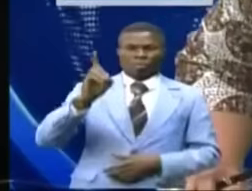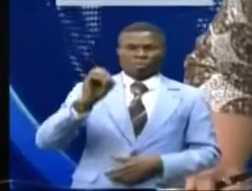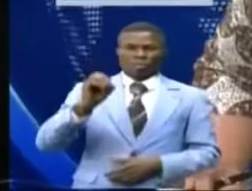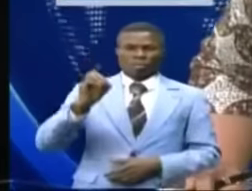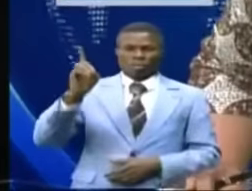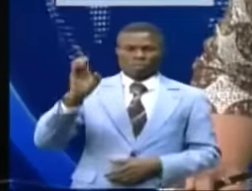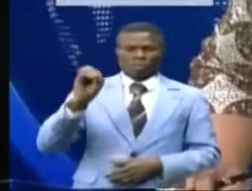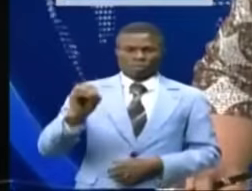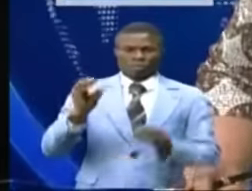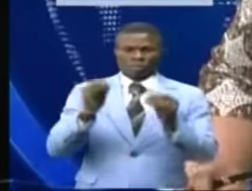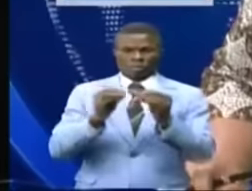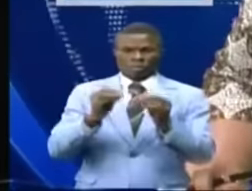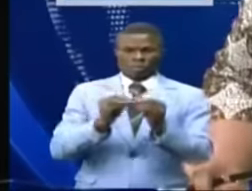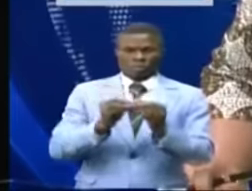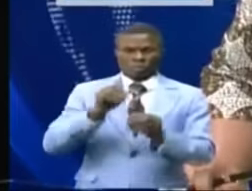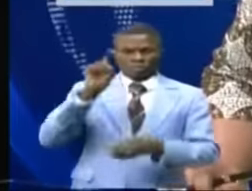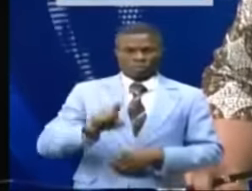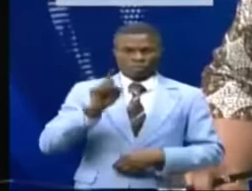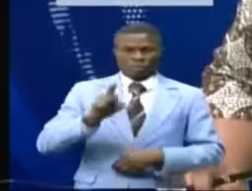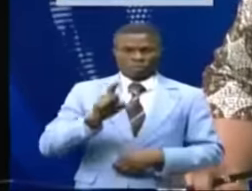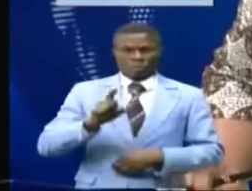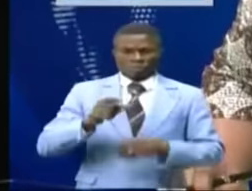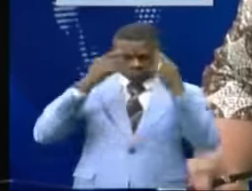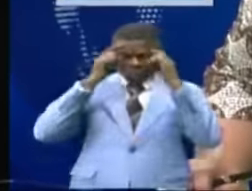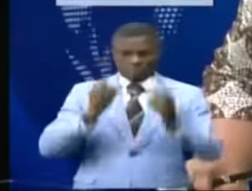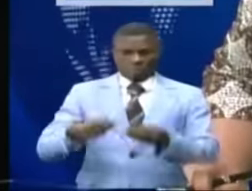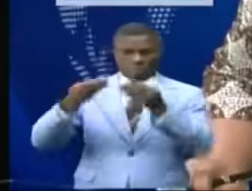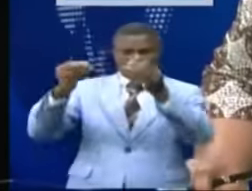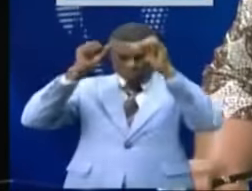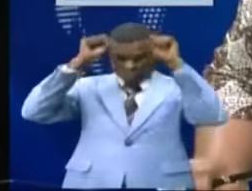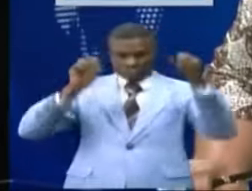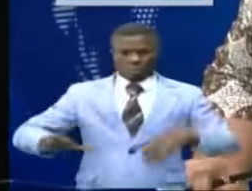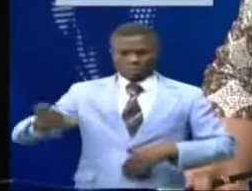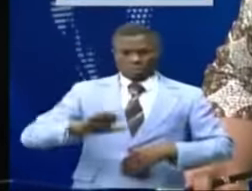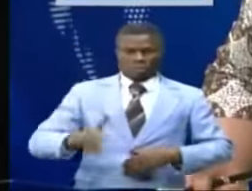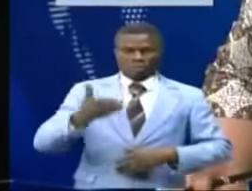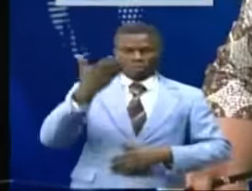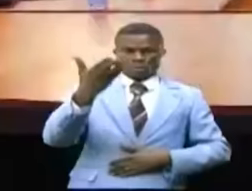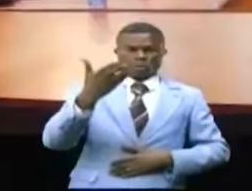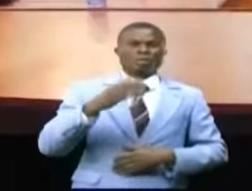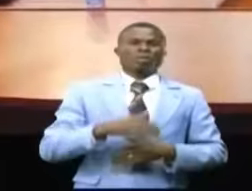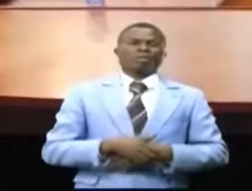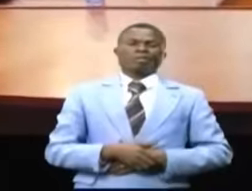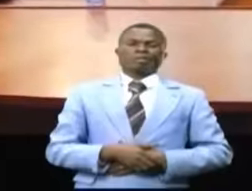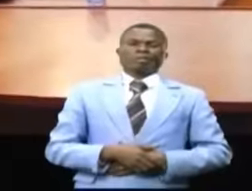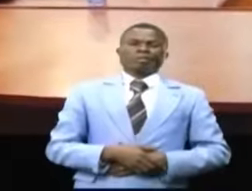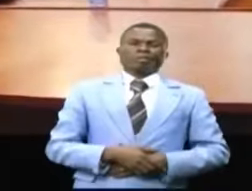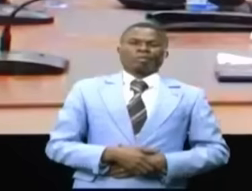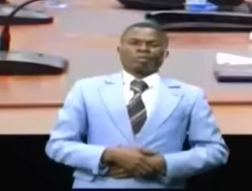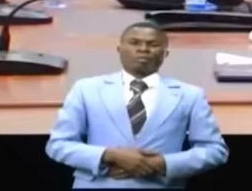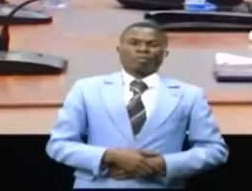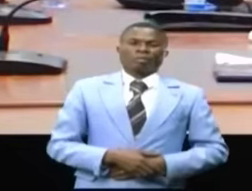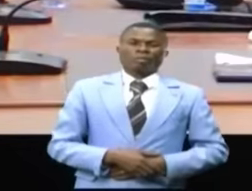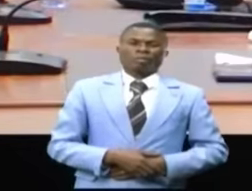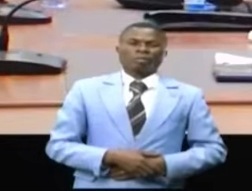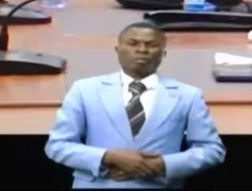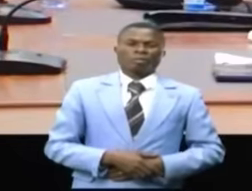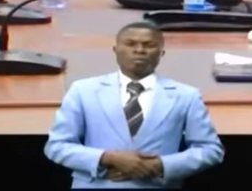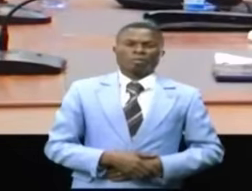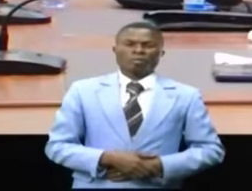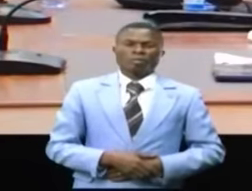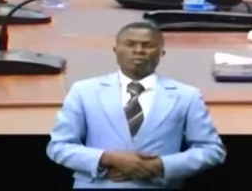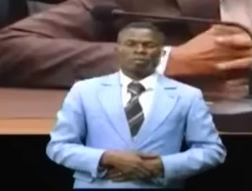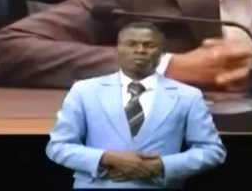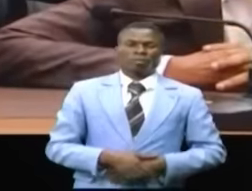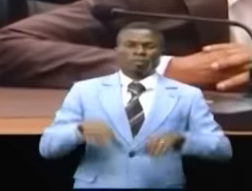sont réunis et désirent porter leur décision au président de la République. Regardez. Ces hommes de Dieu, membres de l'église du réveil